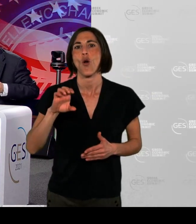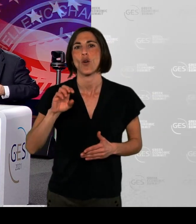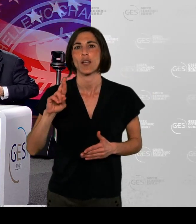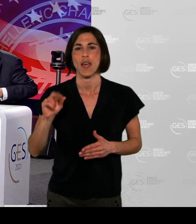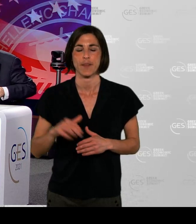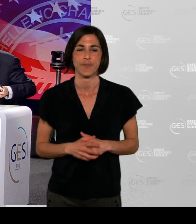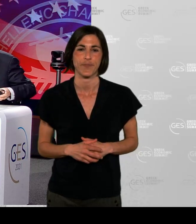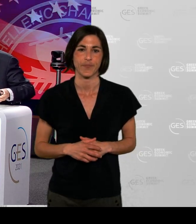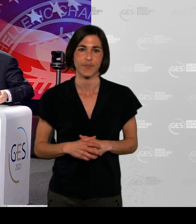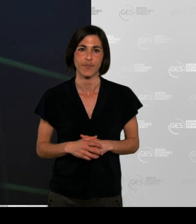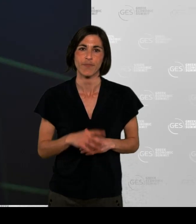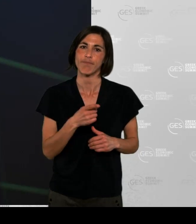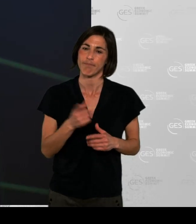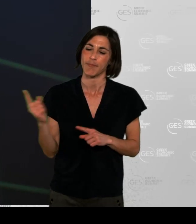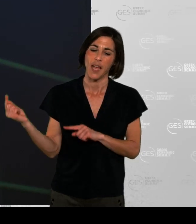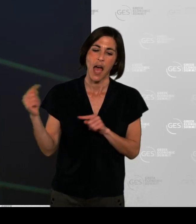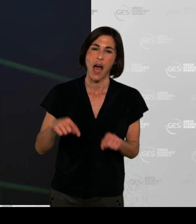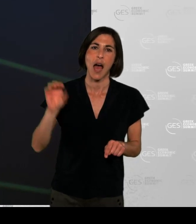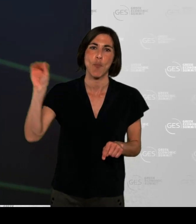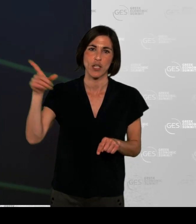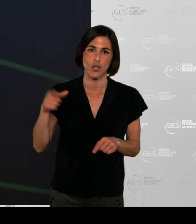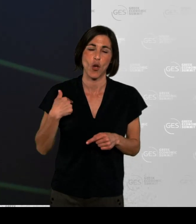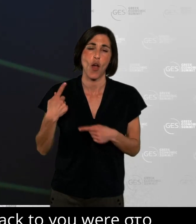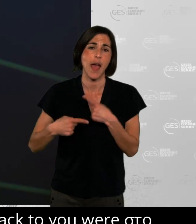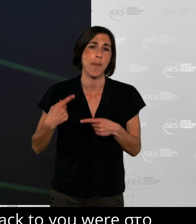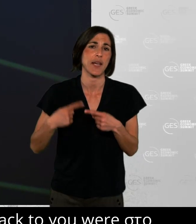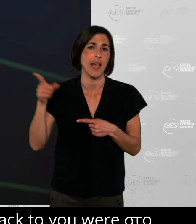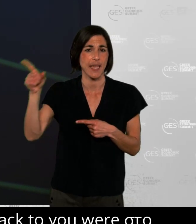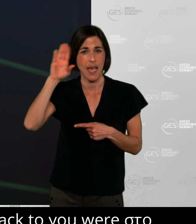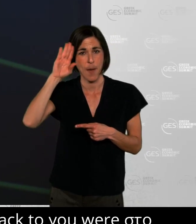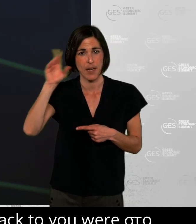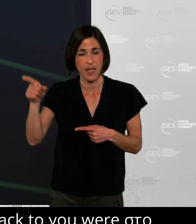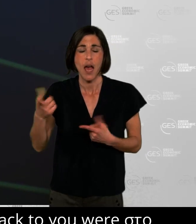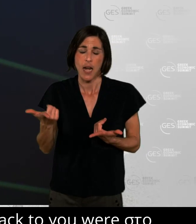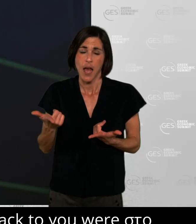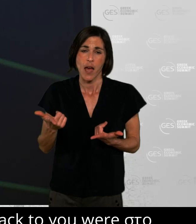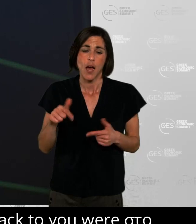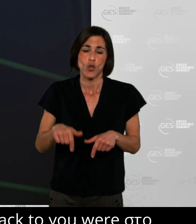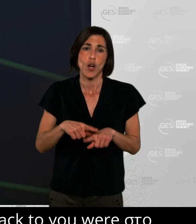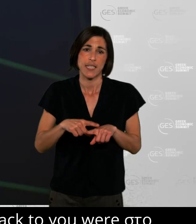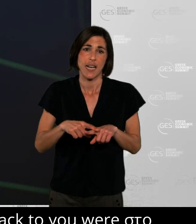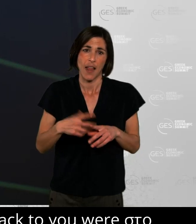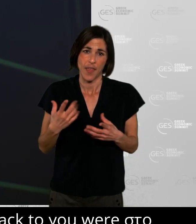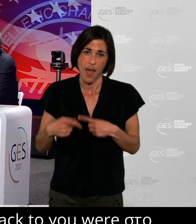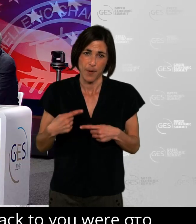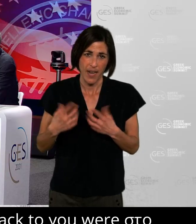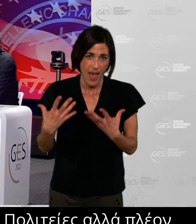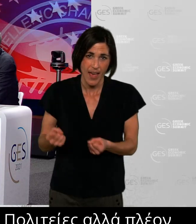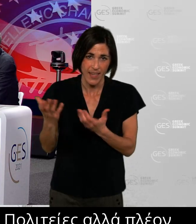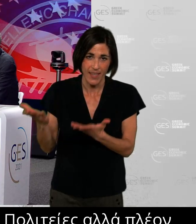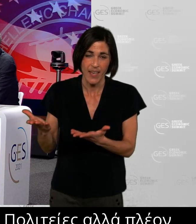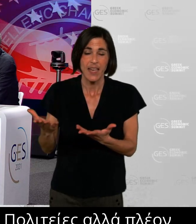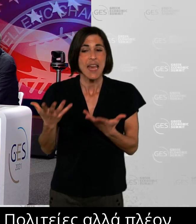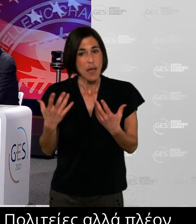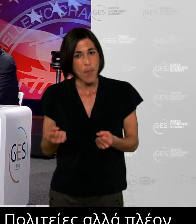extensive experience in the United States, but now also in Greece, do you have any tips on how Greece could retain its